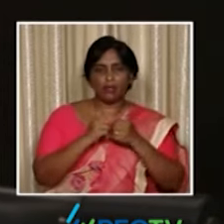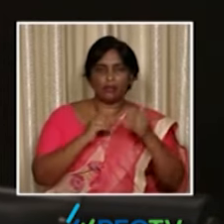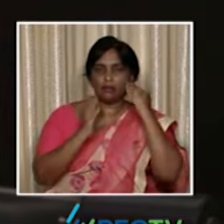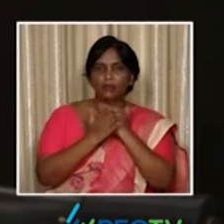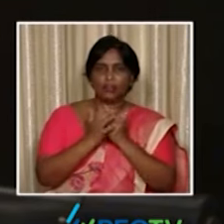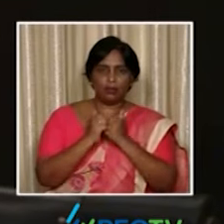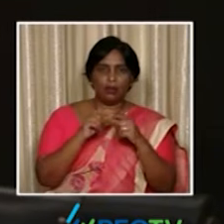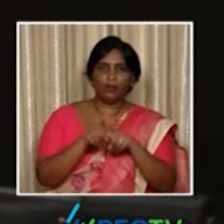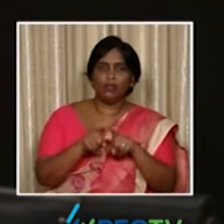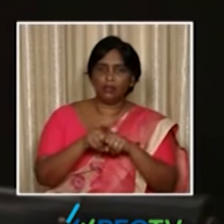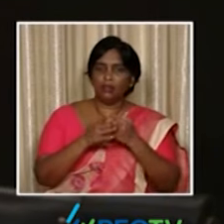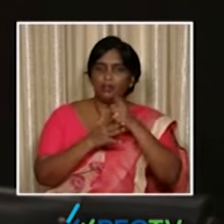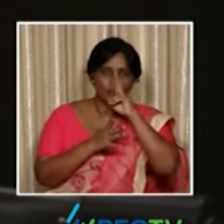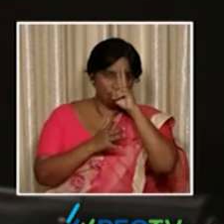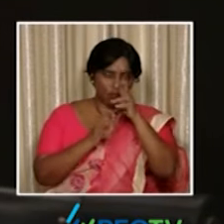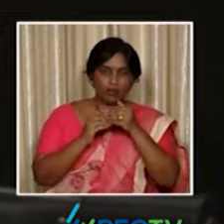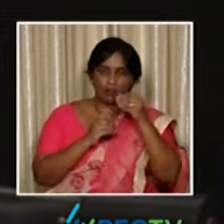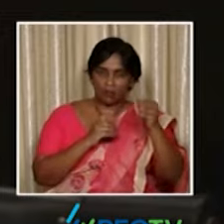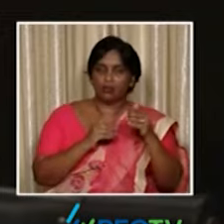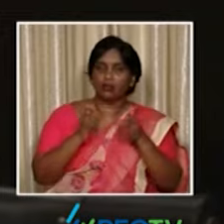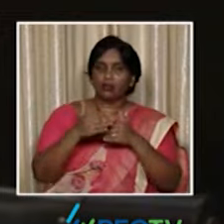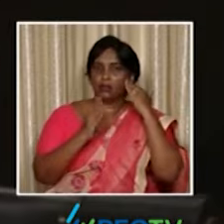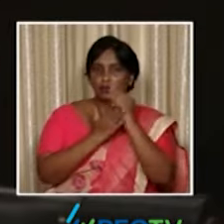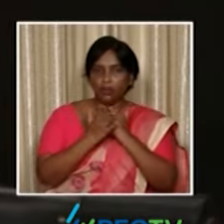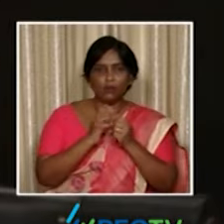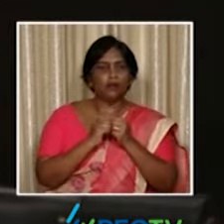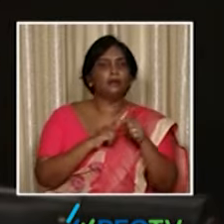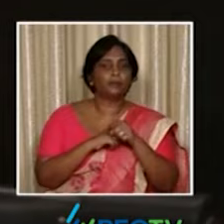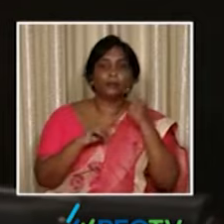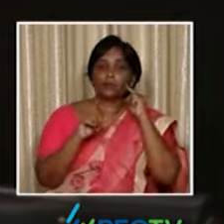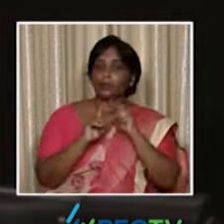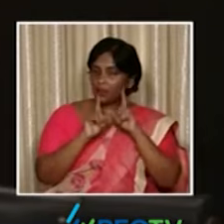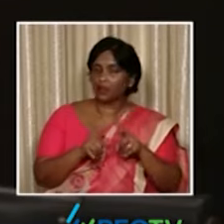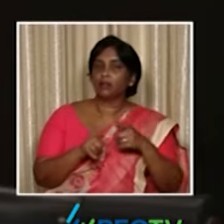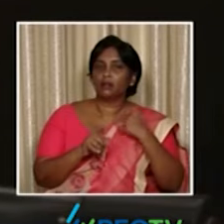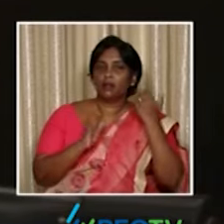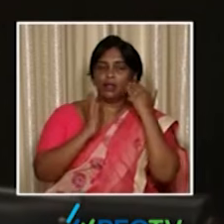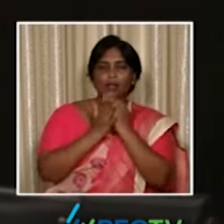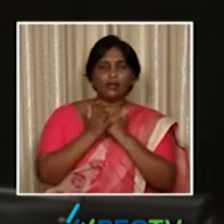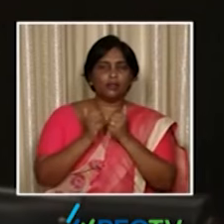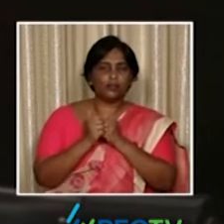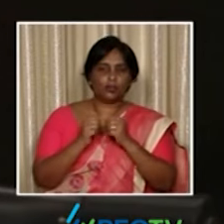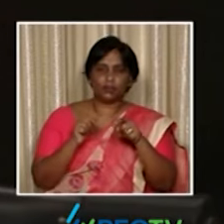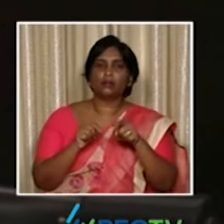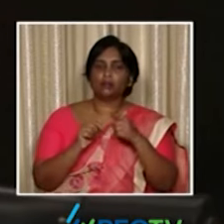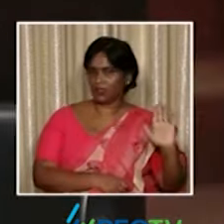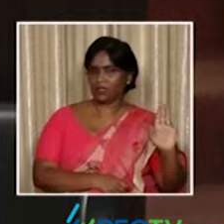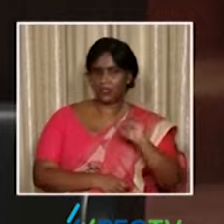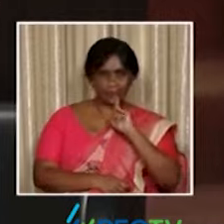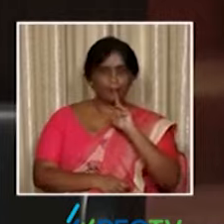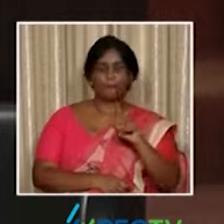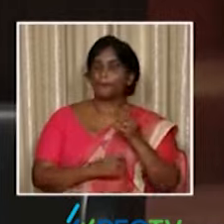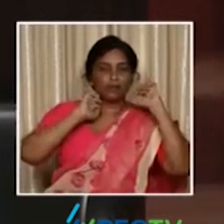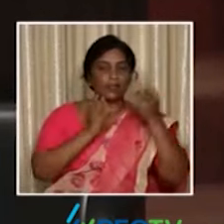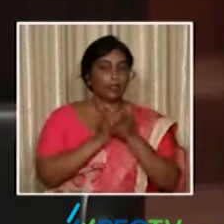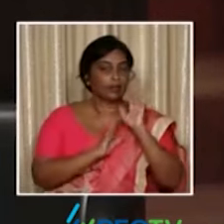අපේ වාර්තාව තව සුමාන දෙකක් යන්න මත්තෙන් කැබිනට් මණ්ඩලයට ඉදිරිපත් කරන්න. ඒක පදනම් කරගෙන අපි අලුත් ක්‍රිකට් පනත අපි ඉදිරිපත් කරන්න බලාපොරොත්තු වෙනවා.